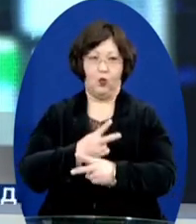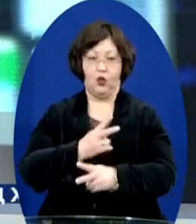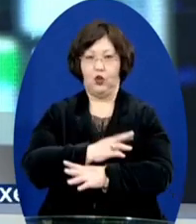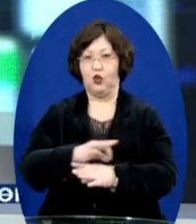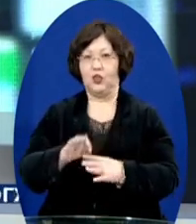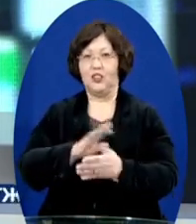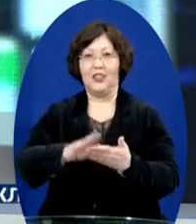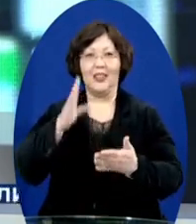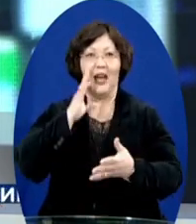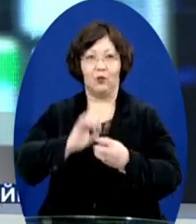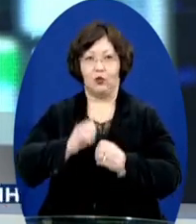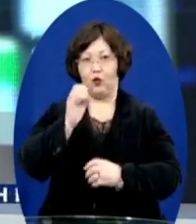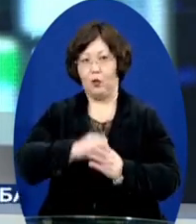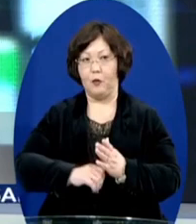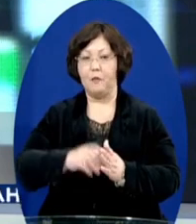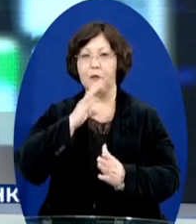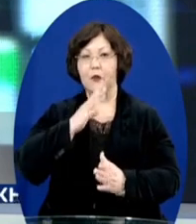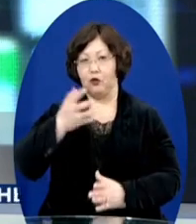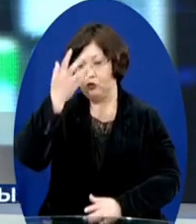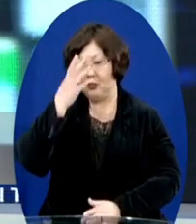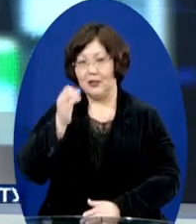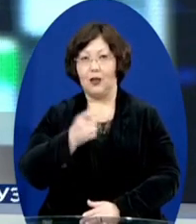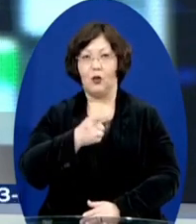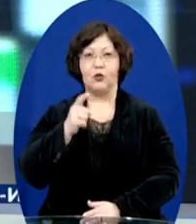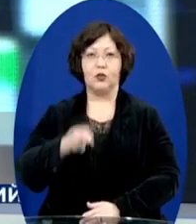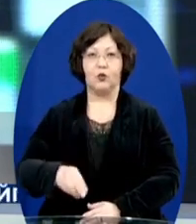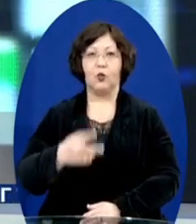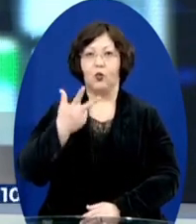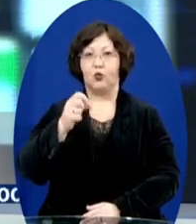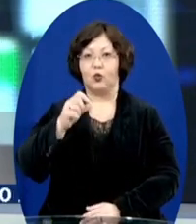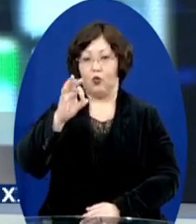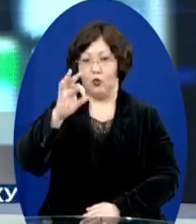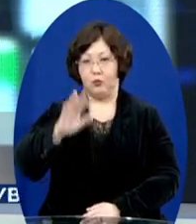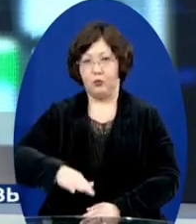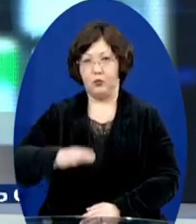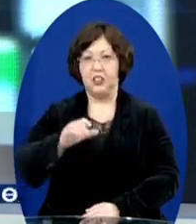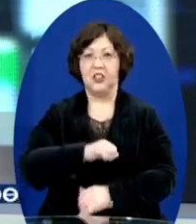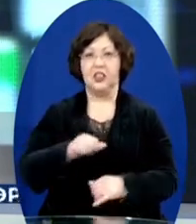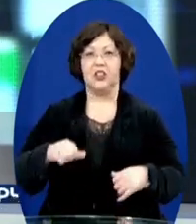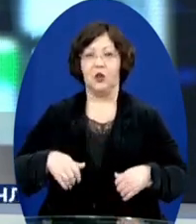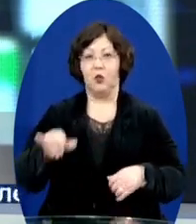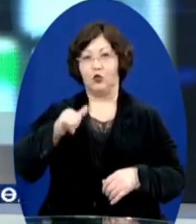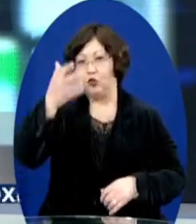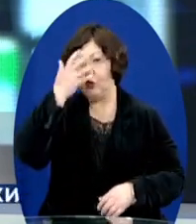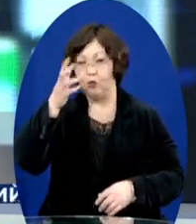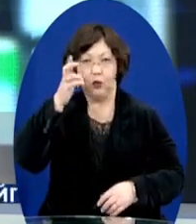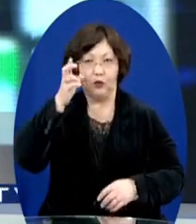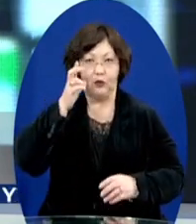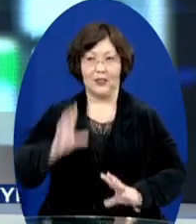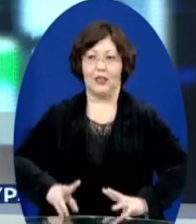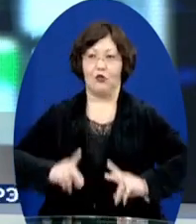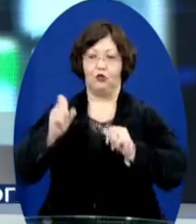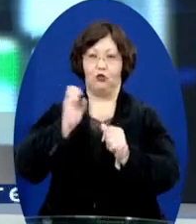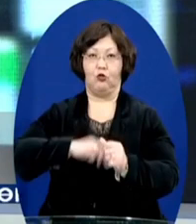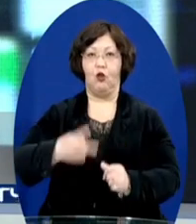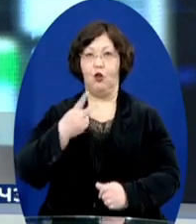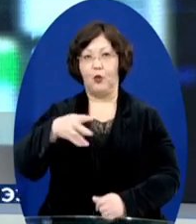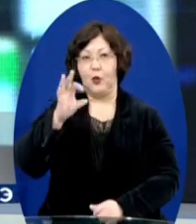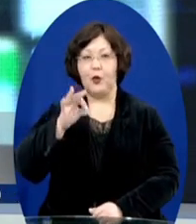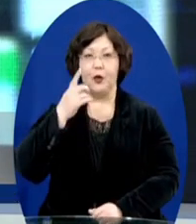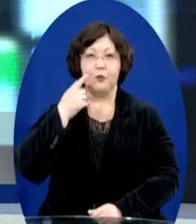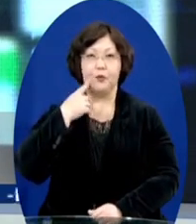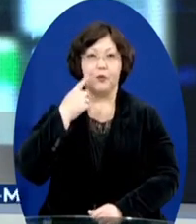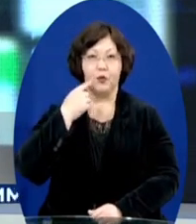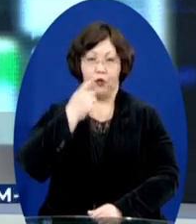шинжилсэн найруулгад тусгаар болсон. За тухайлах юм бол төрийн санхүүжилтийн 30-аас доошгүй хувийг эрийн улс төрийн боловсролыг дээшлүүлэхэд за 20-аас доошгүй